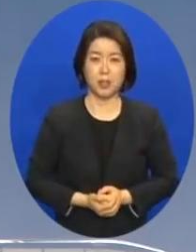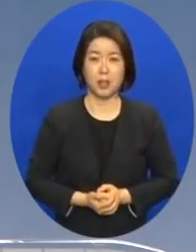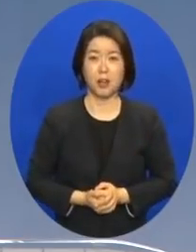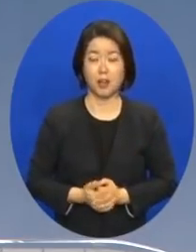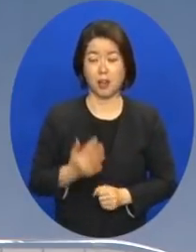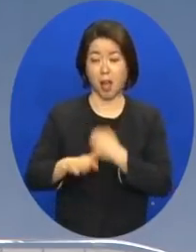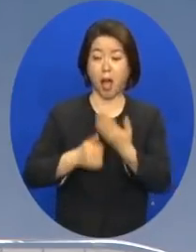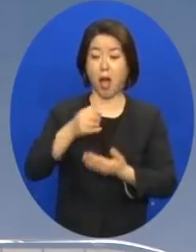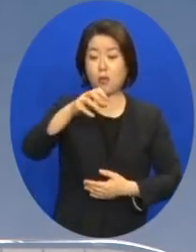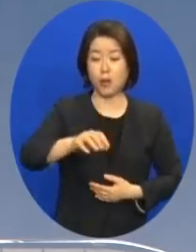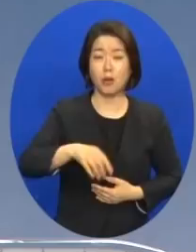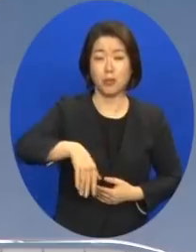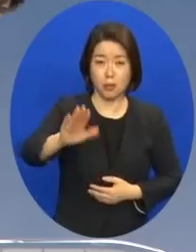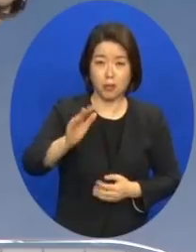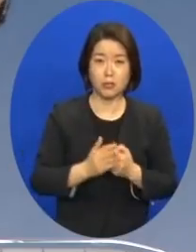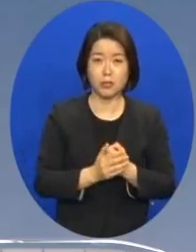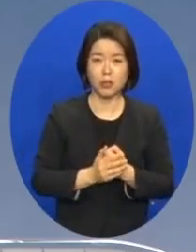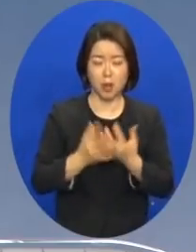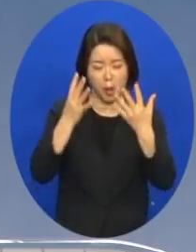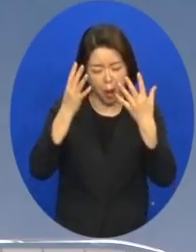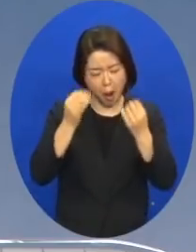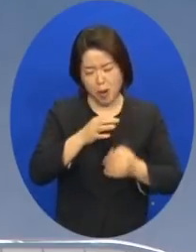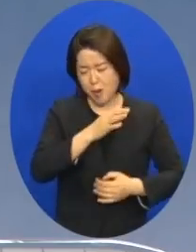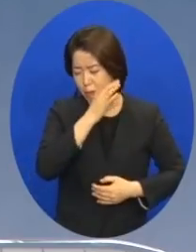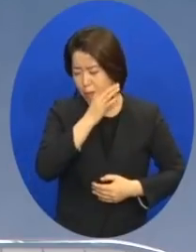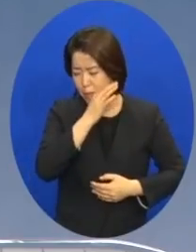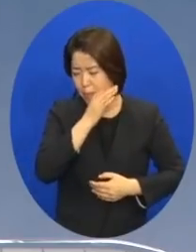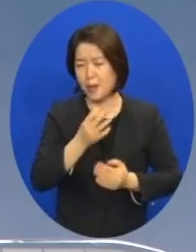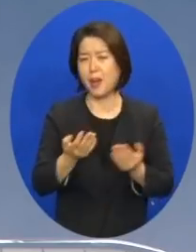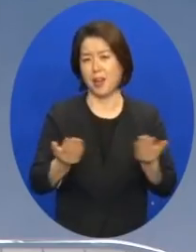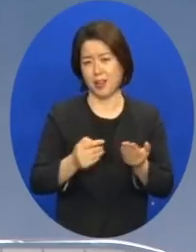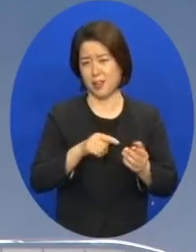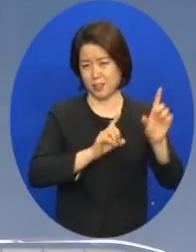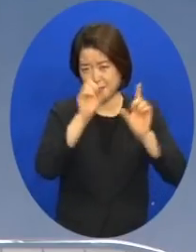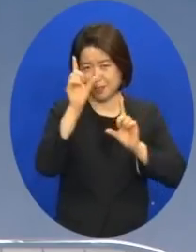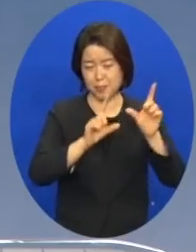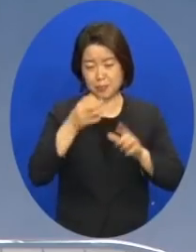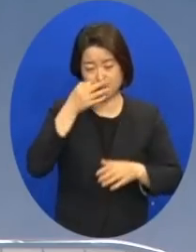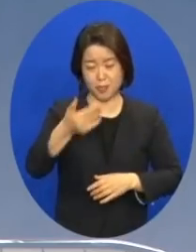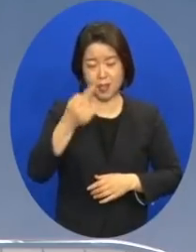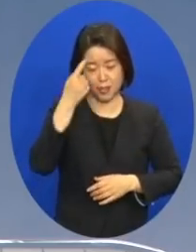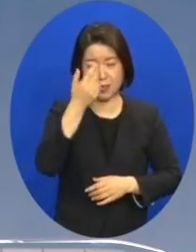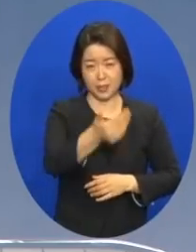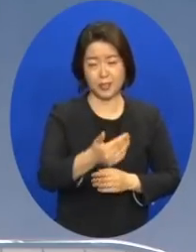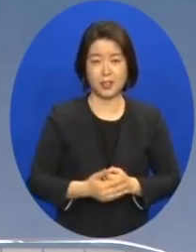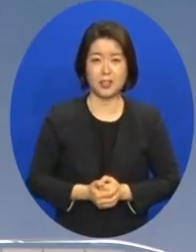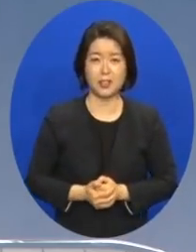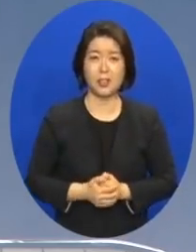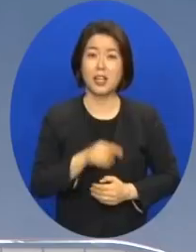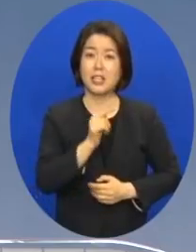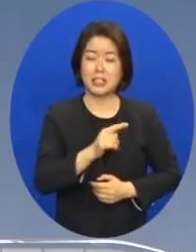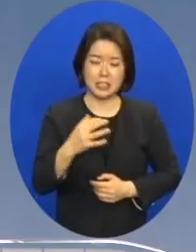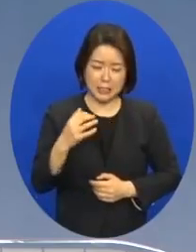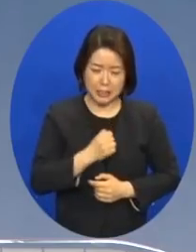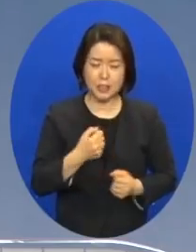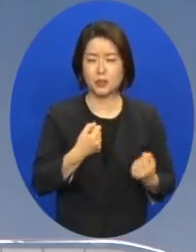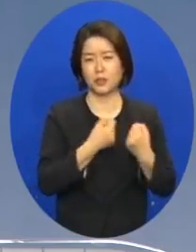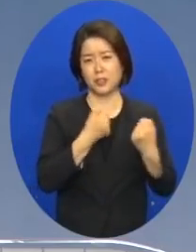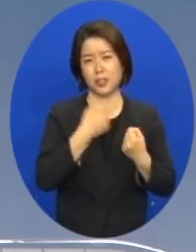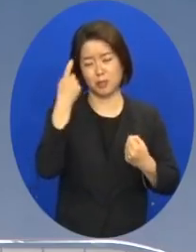아니, 하나님 앞에 가서 얼마나 창피스러운 그런 장면을 연출하려고 그것 가지고